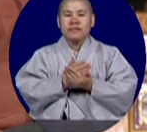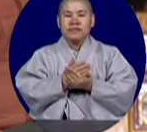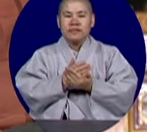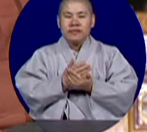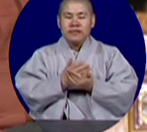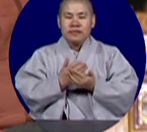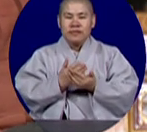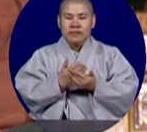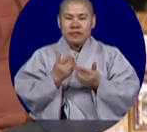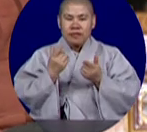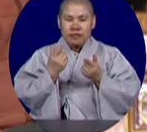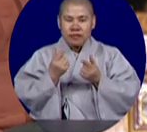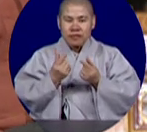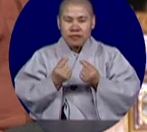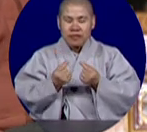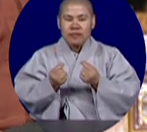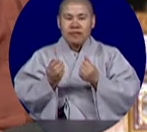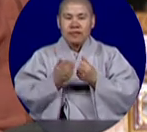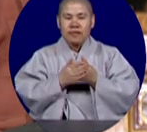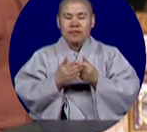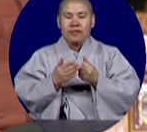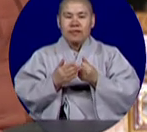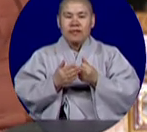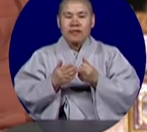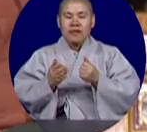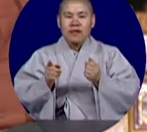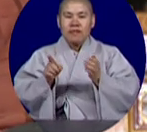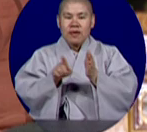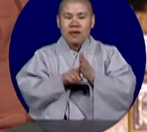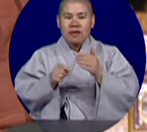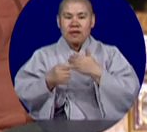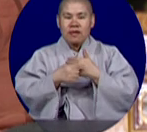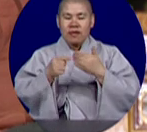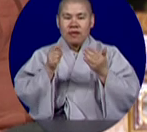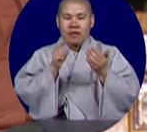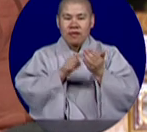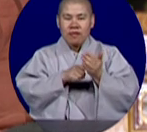이게 들어서 신심을 흐리게 합니다.